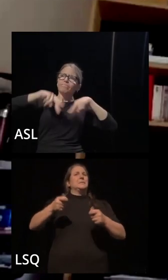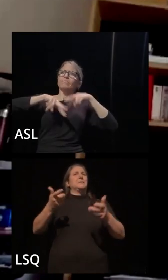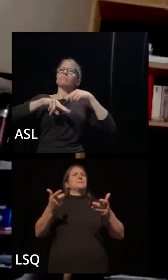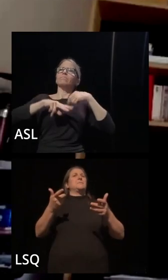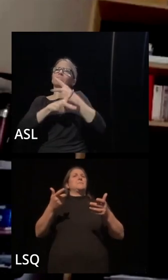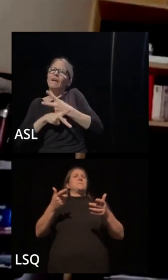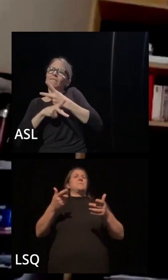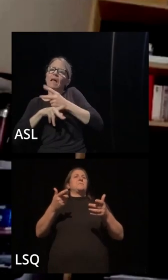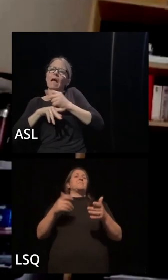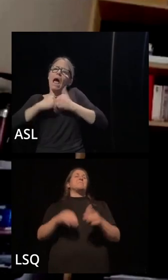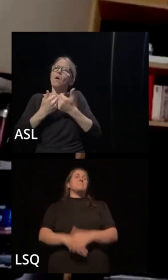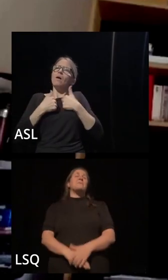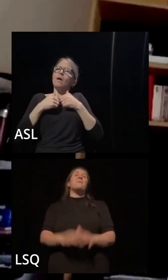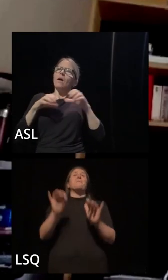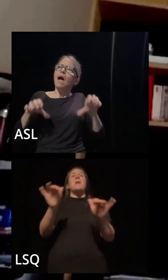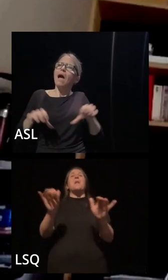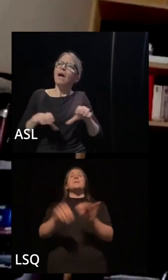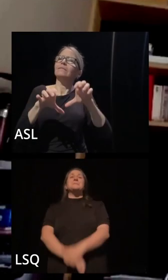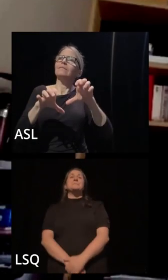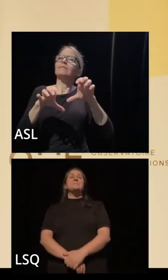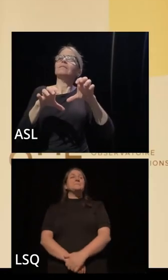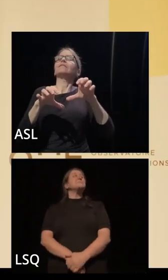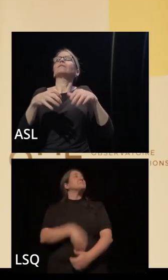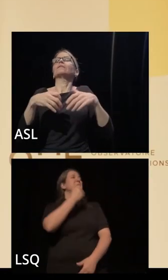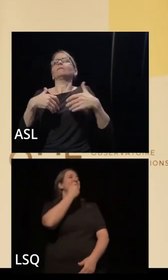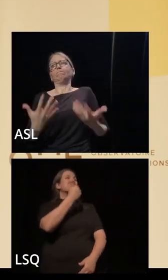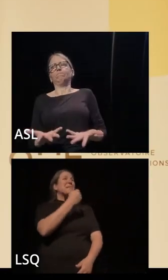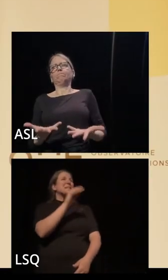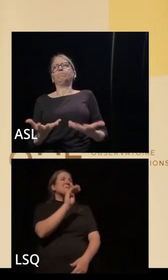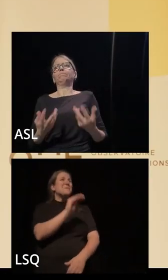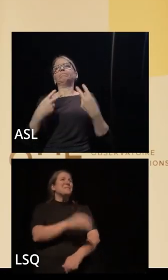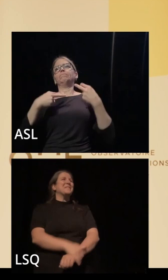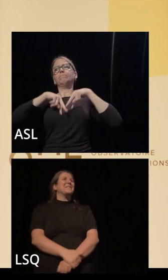être contre-productif. Voilà. Merci Maude.